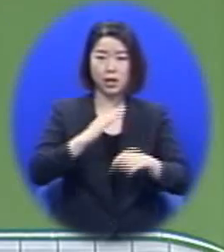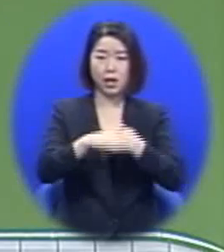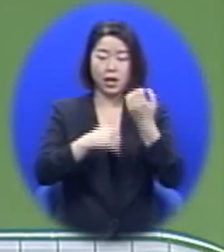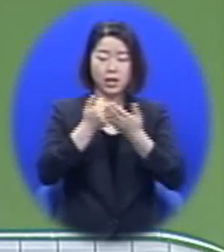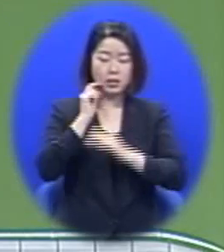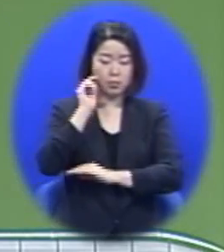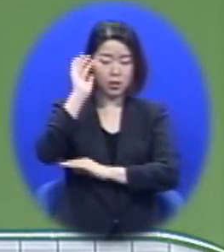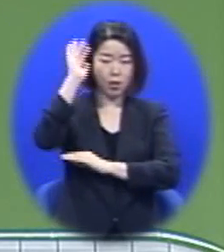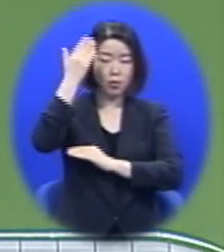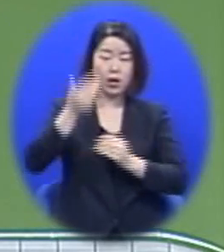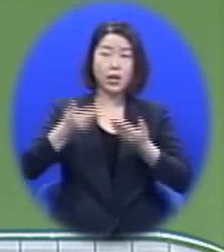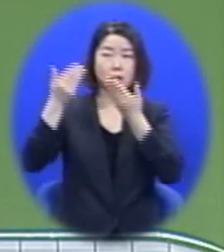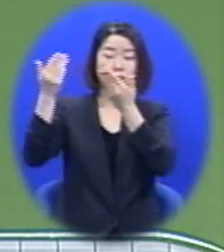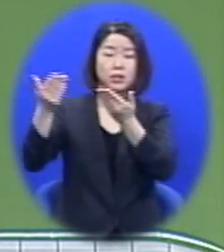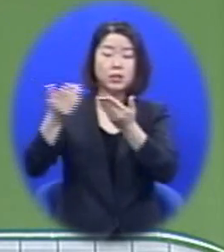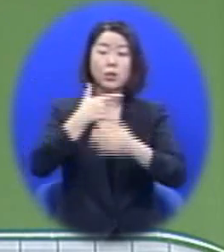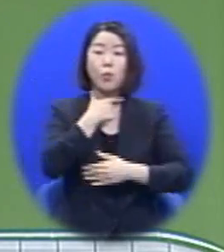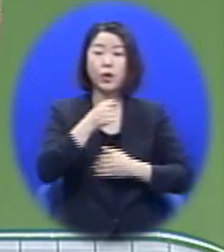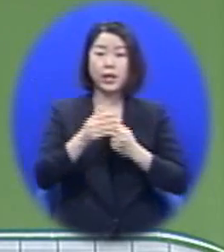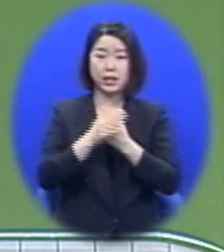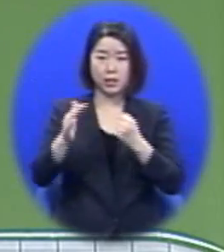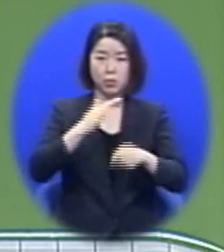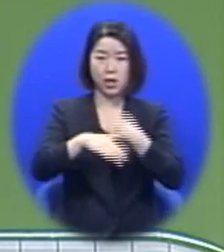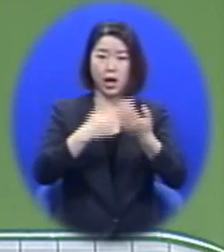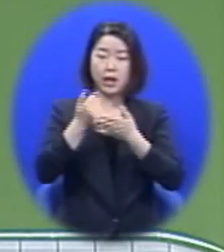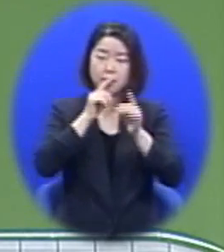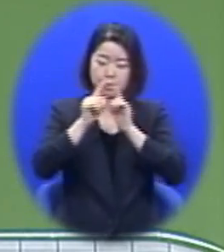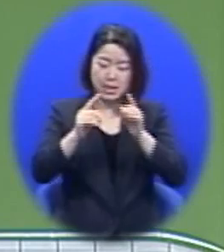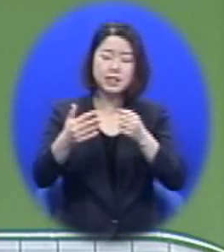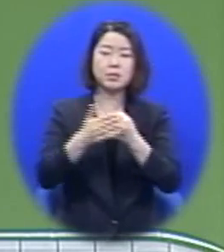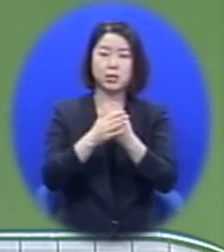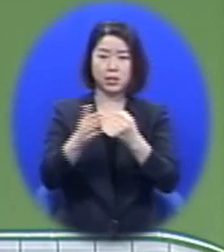돌려지기를 정말 원하니까, 하나님의 말씀이니까.